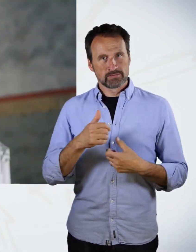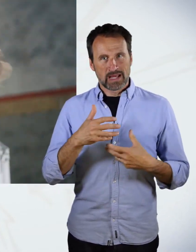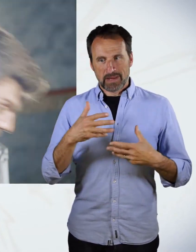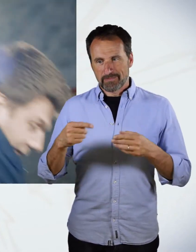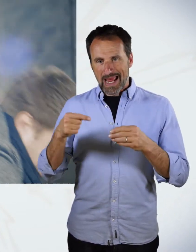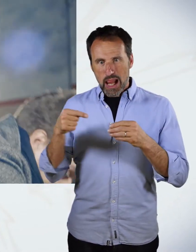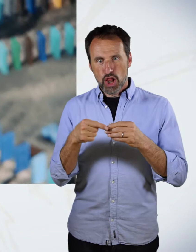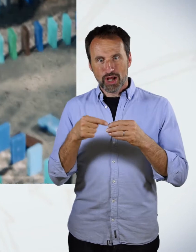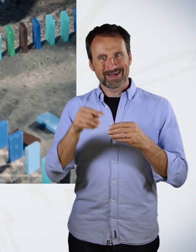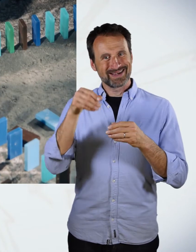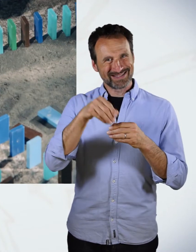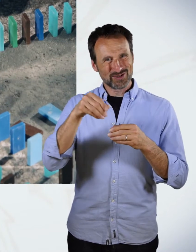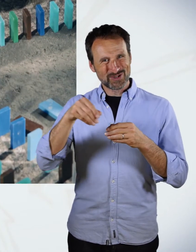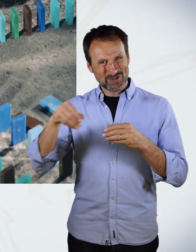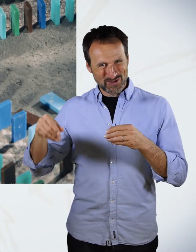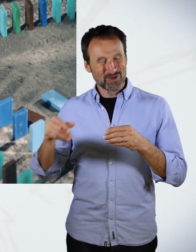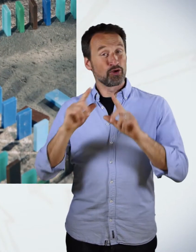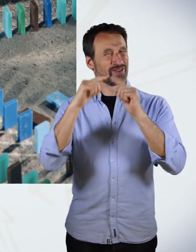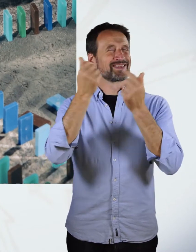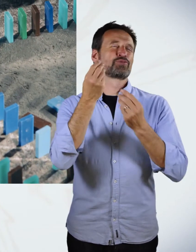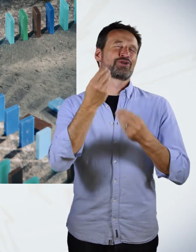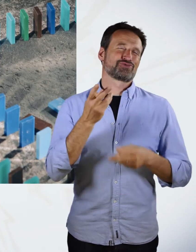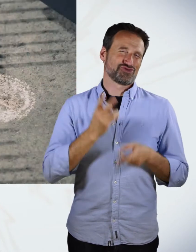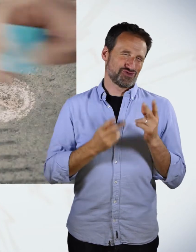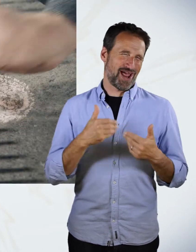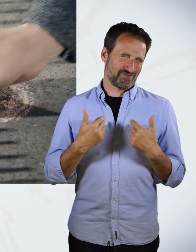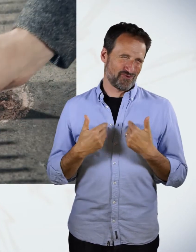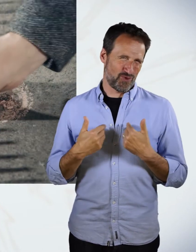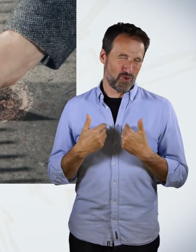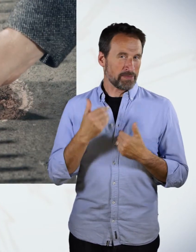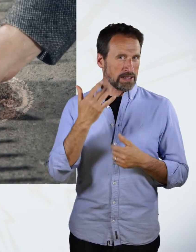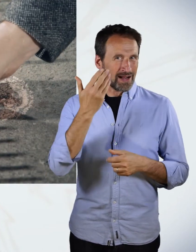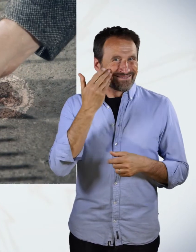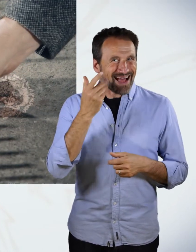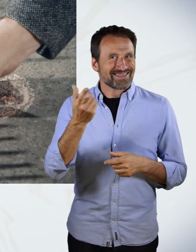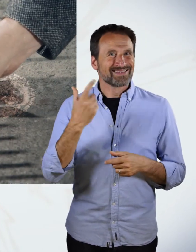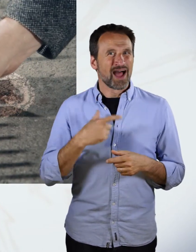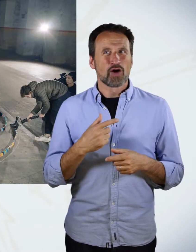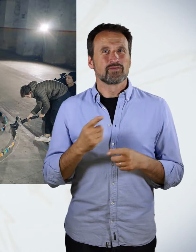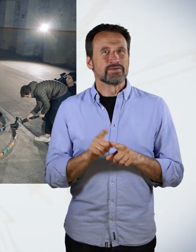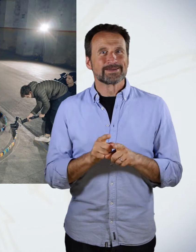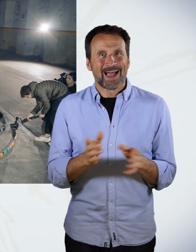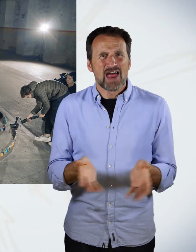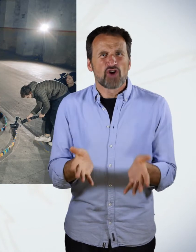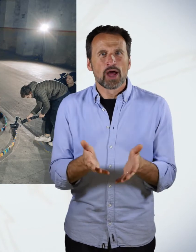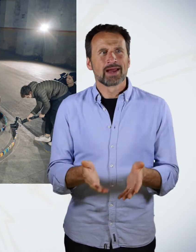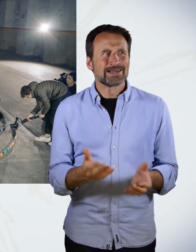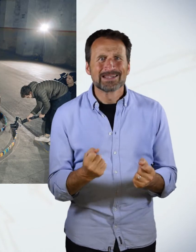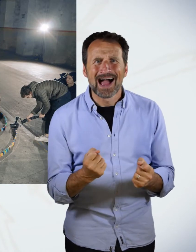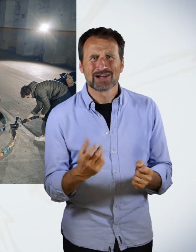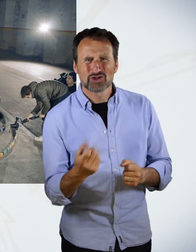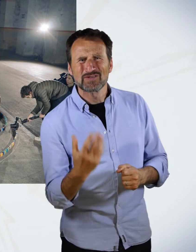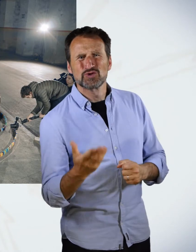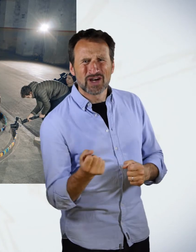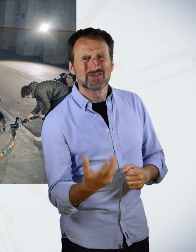ich geworden. Und das Team ist ja sonst immer sehr schadenfroh. Doch irgendwann hat sich das Ganze gewendet und dann haben sie mich schon fast ein bisschen angefeuert.